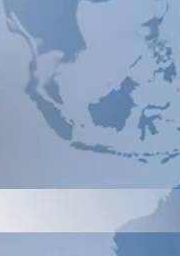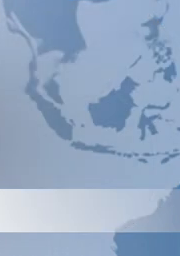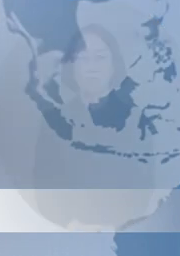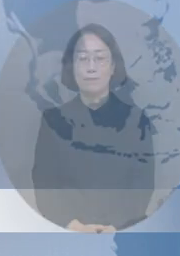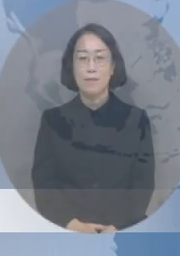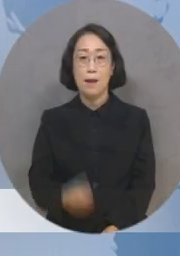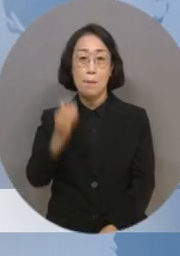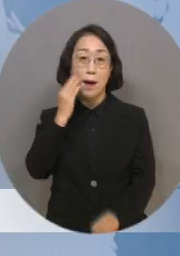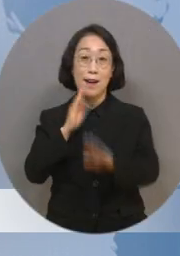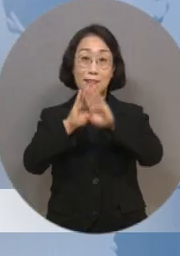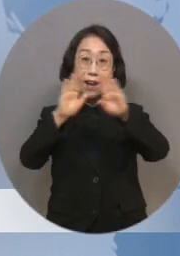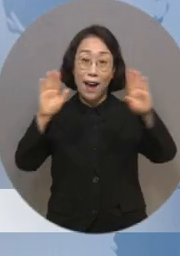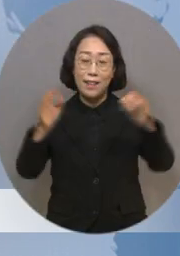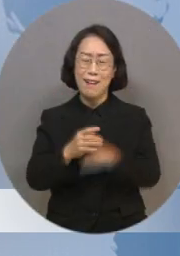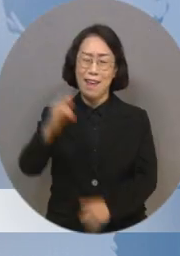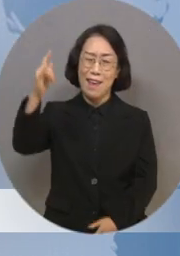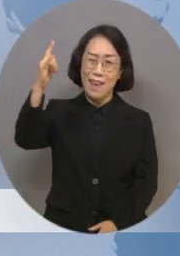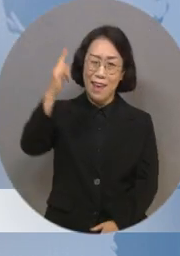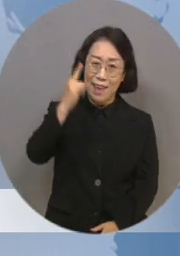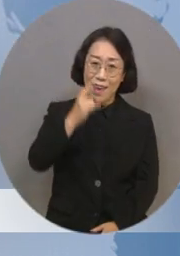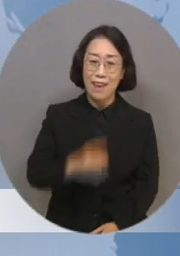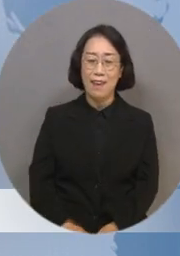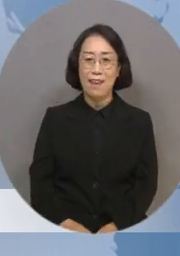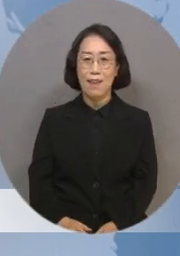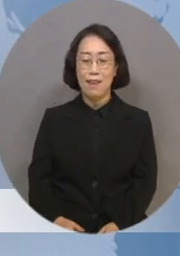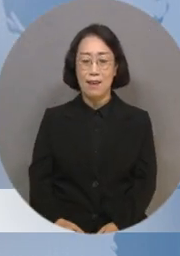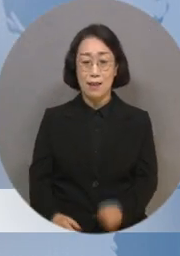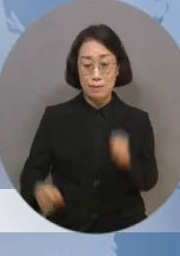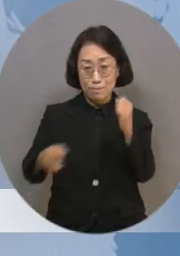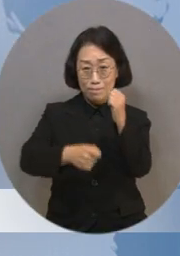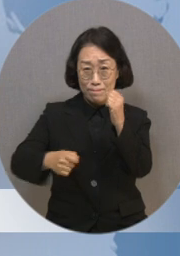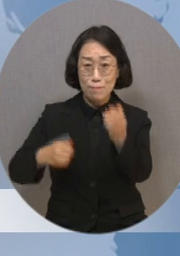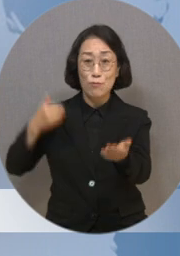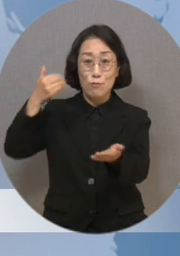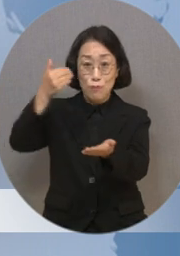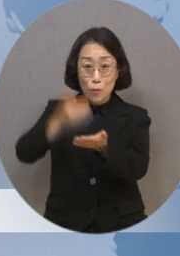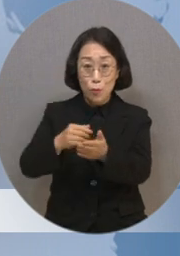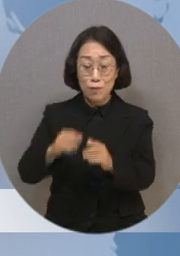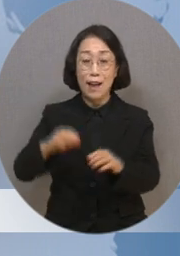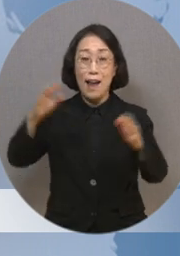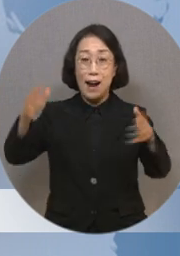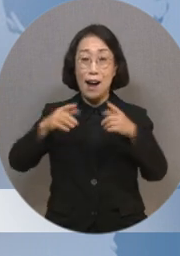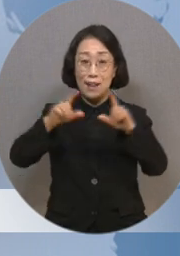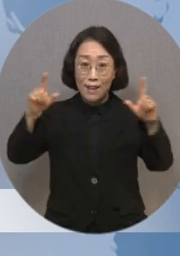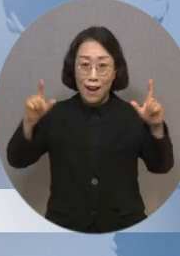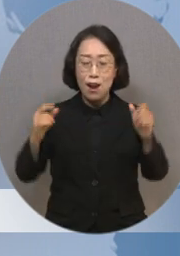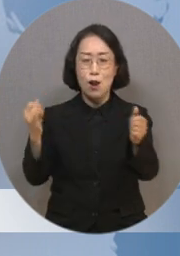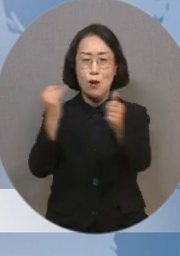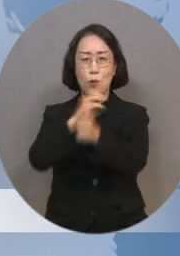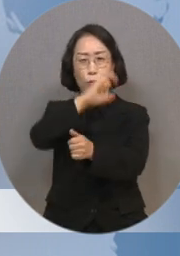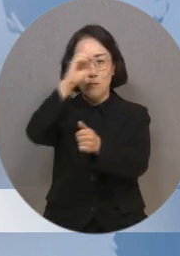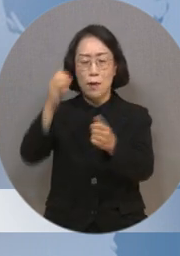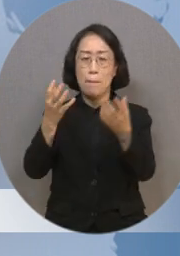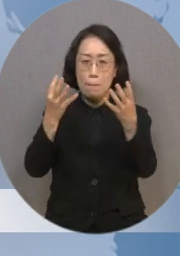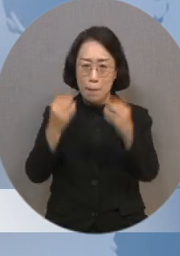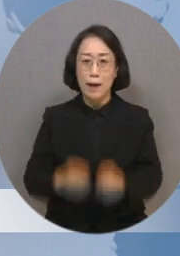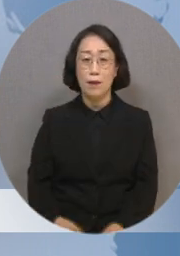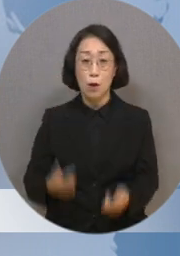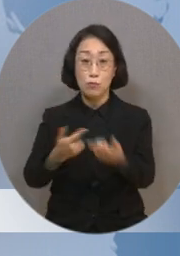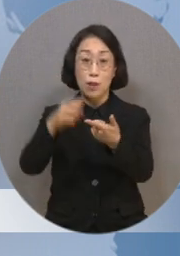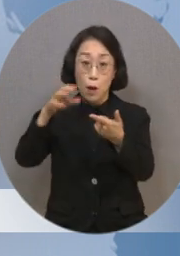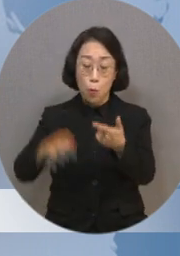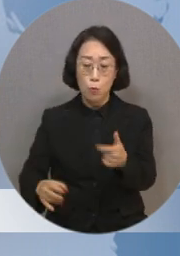파란 하늘과 눈부신 햇살 풍요로운 가을은 결혼식의 계절이기도 합니다 부산에서 야외 합동